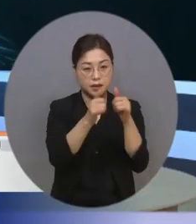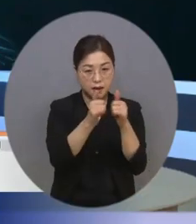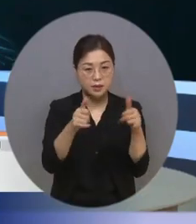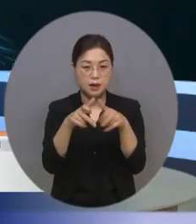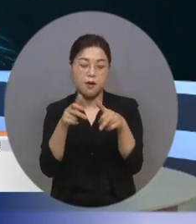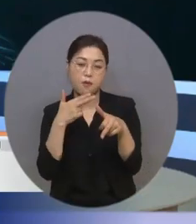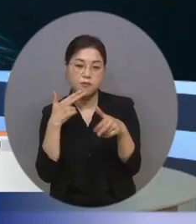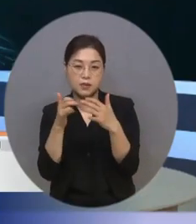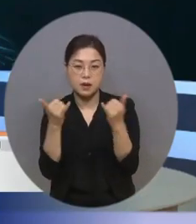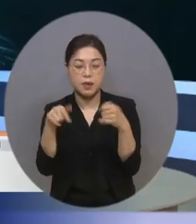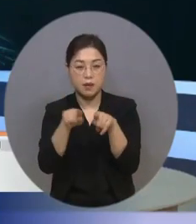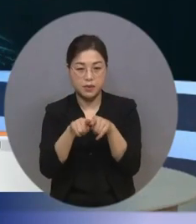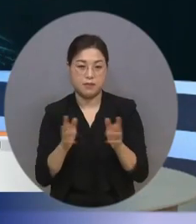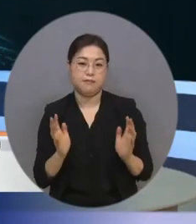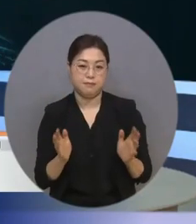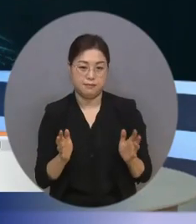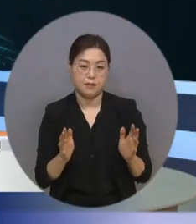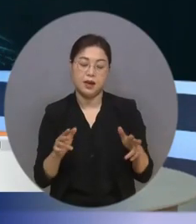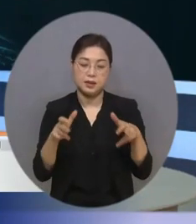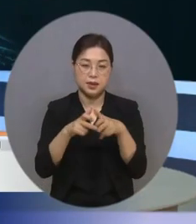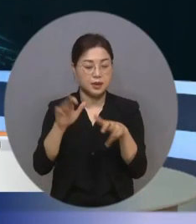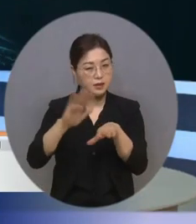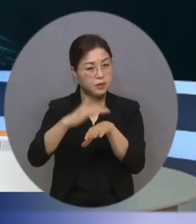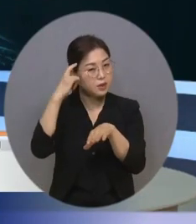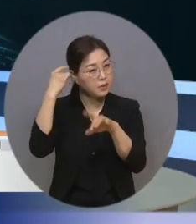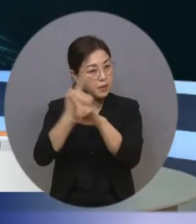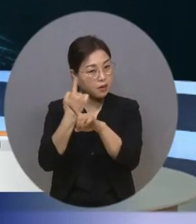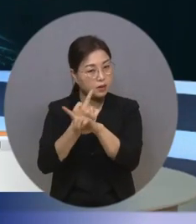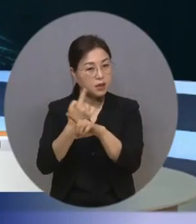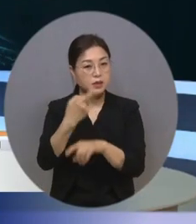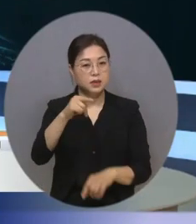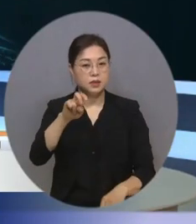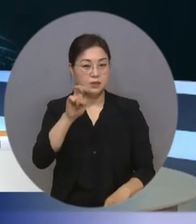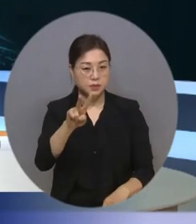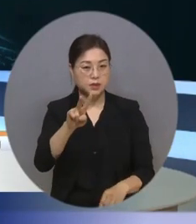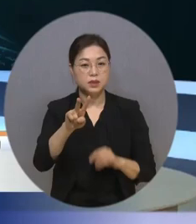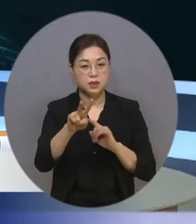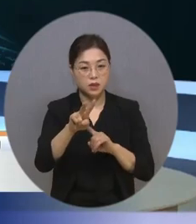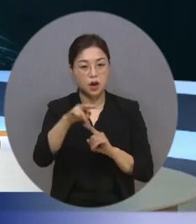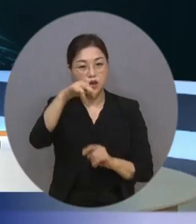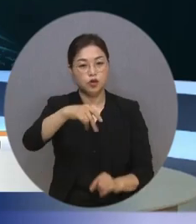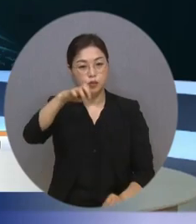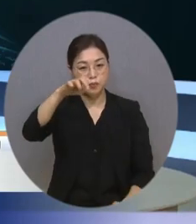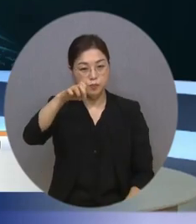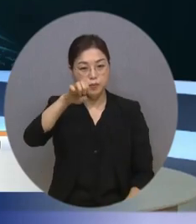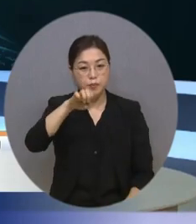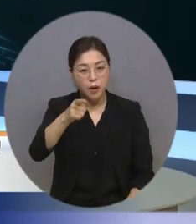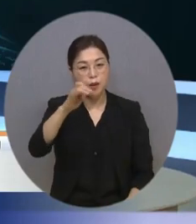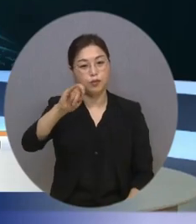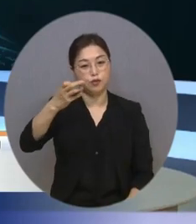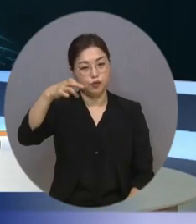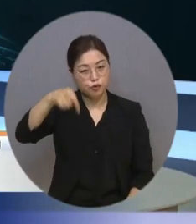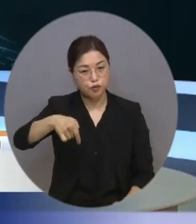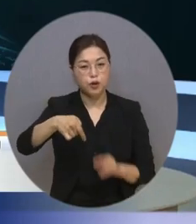비장애인이 함께 달리며 장애 편견을 허무는 2021 슈퍼 블루 마라톤이 3년 만에